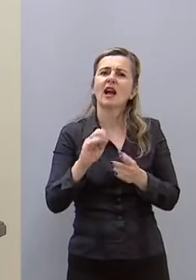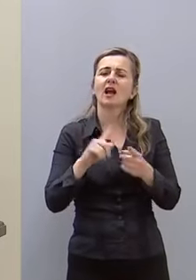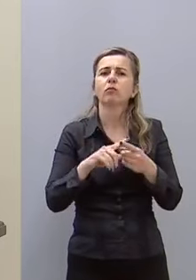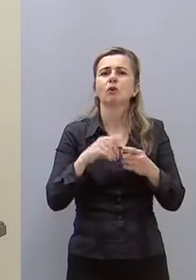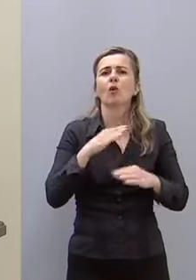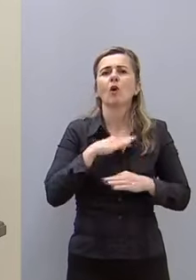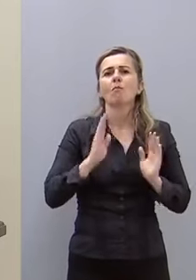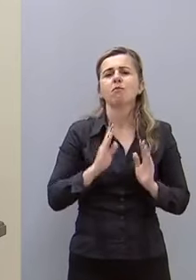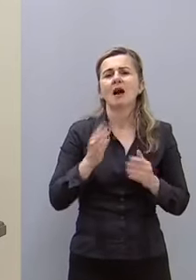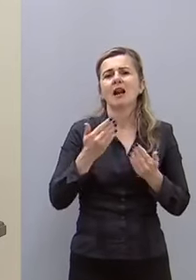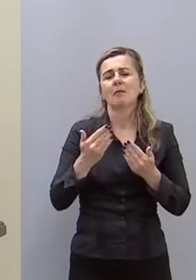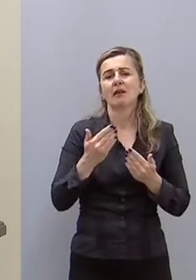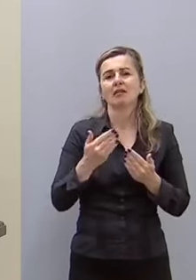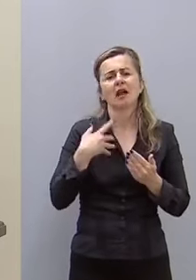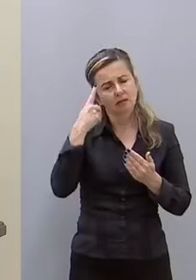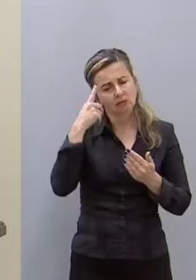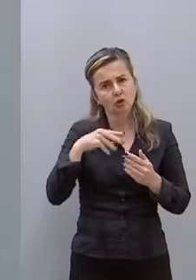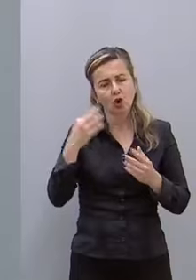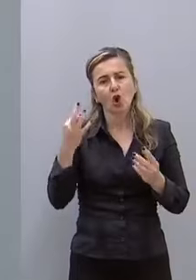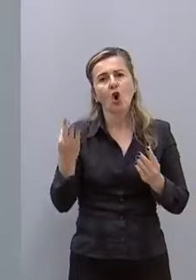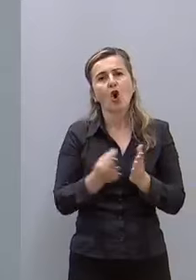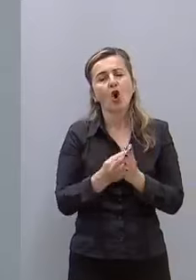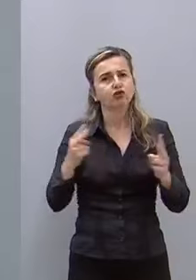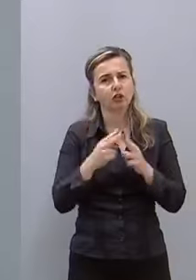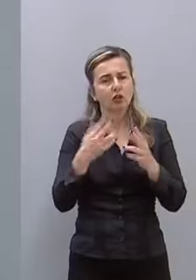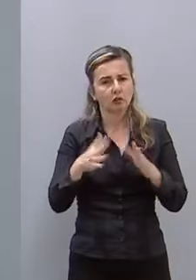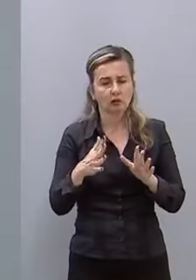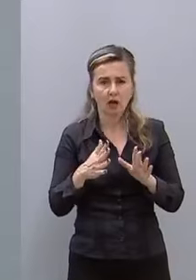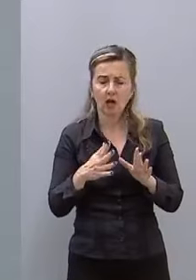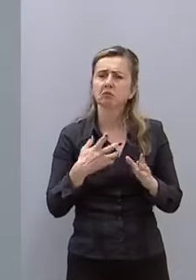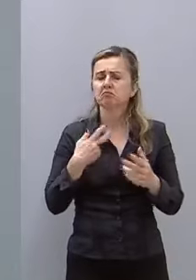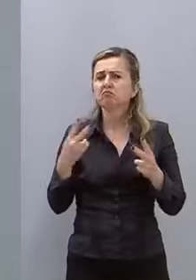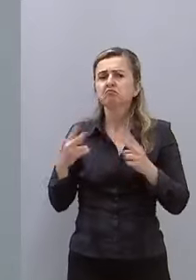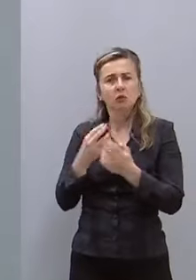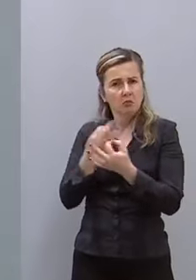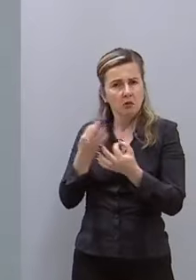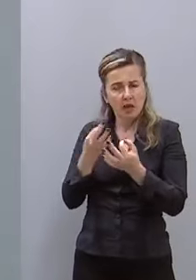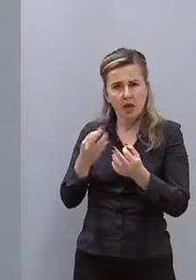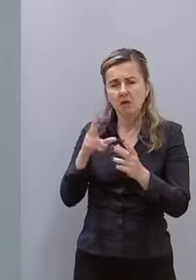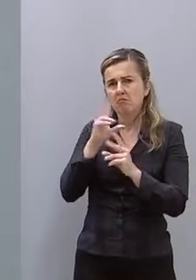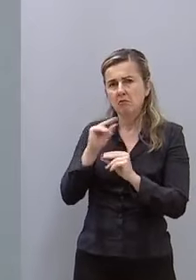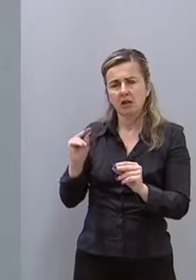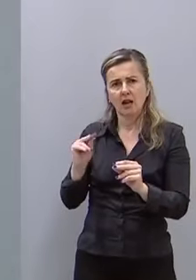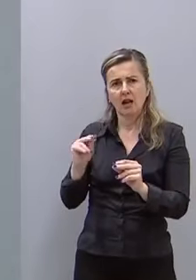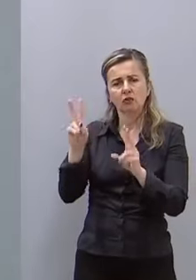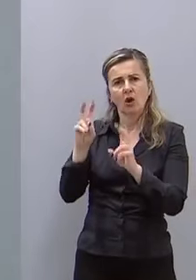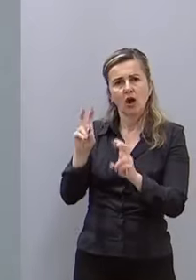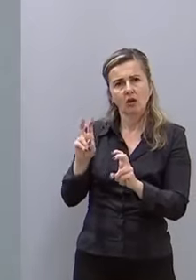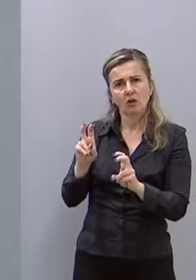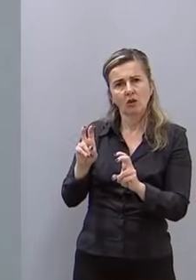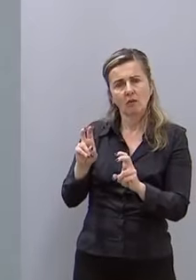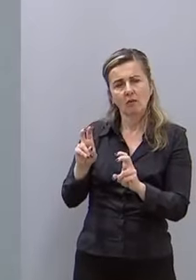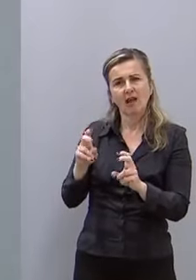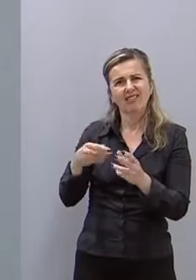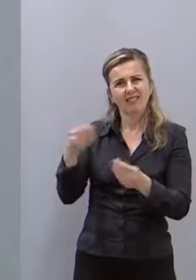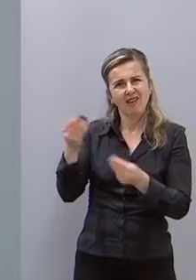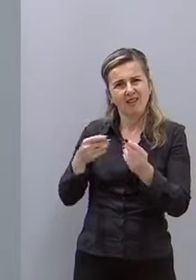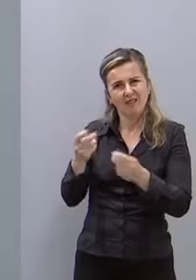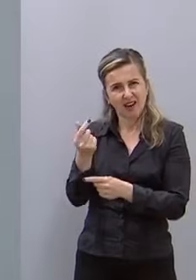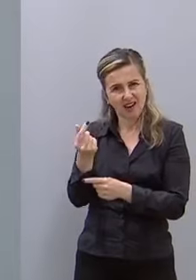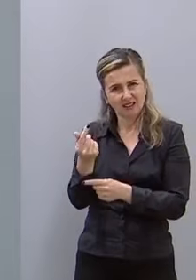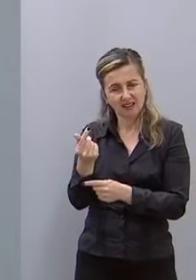so che oggi avete incontrato l'incontro ha dato bene abbiamo parlato i termini finanziari cioè i rapporti del loro principale di trento con